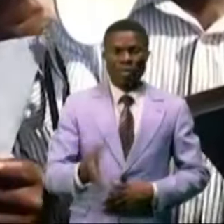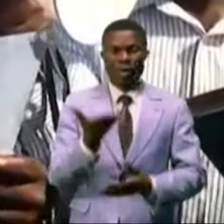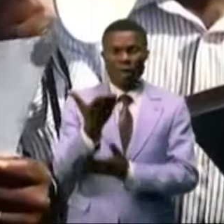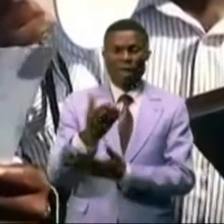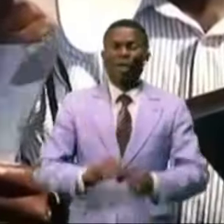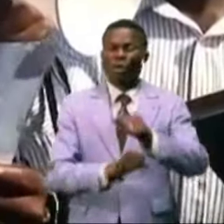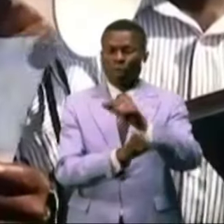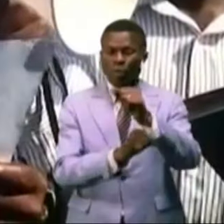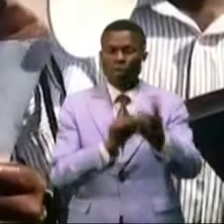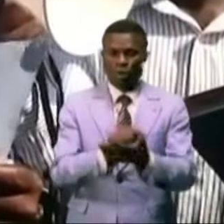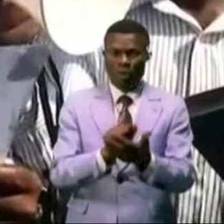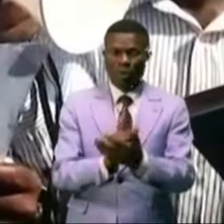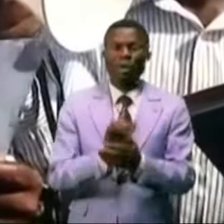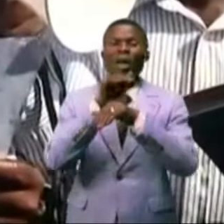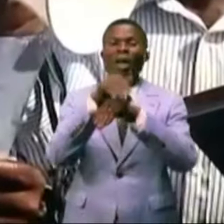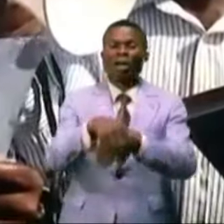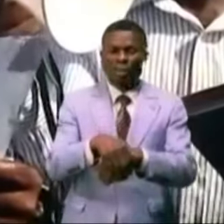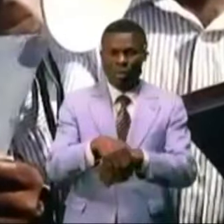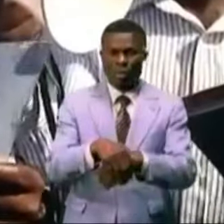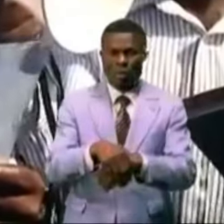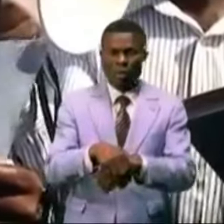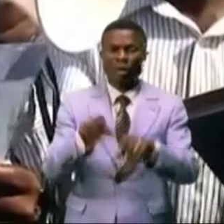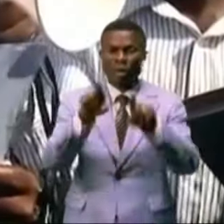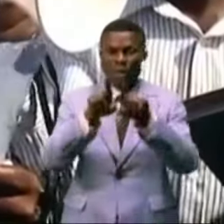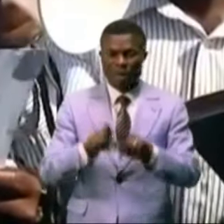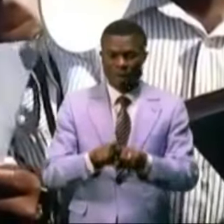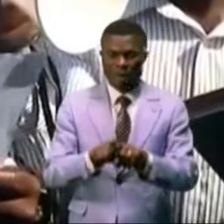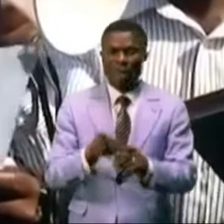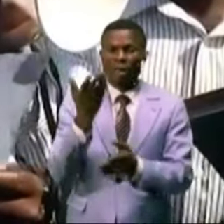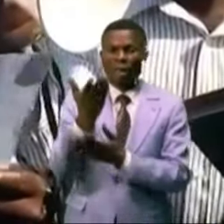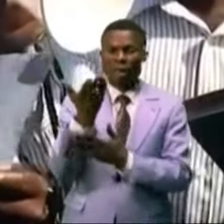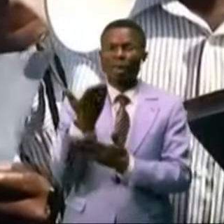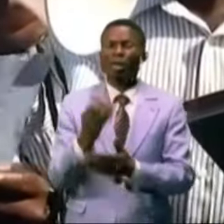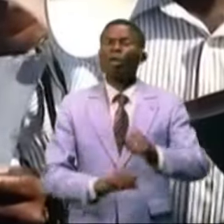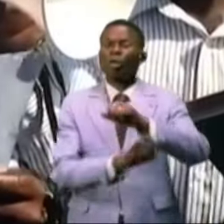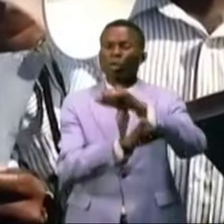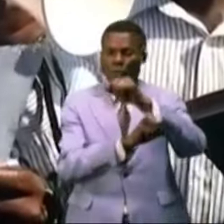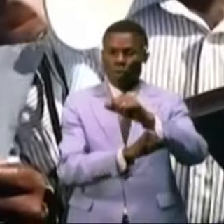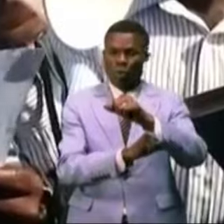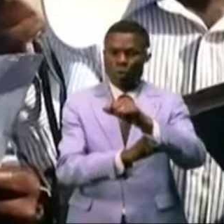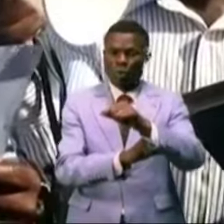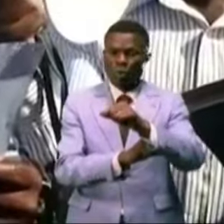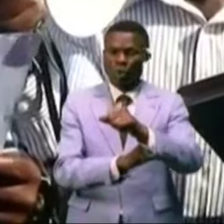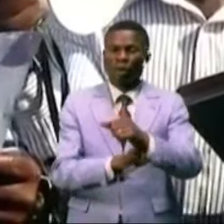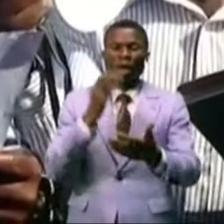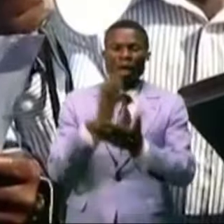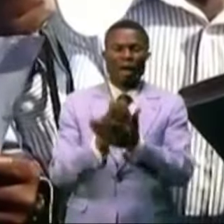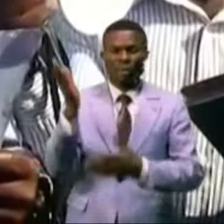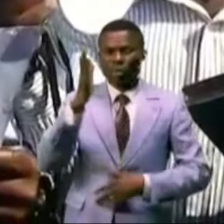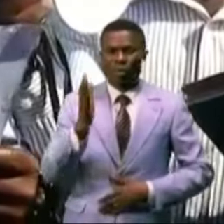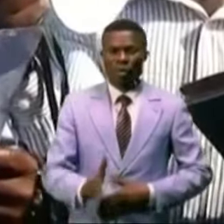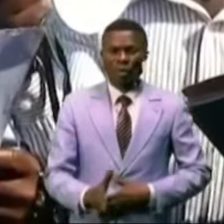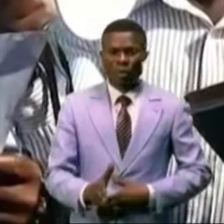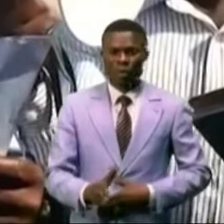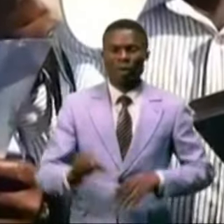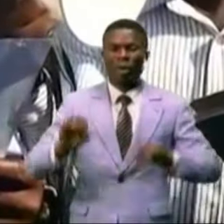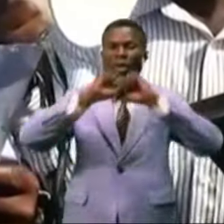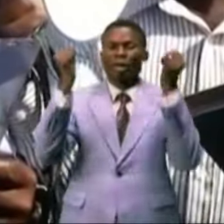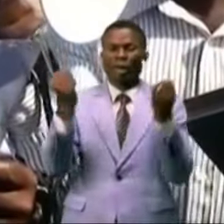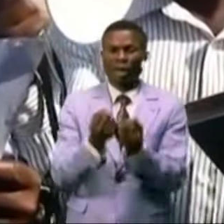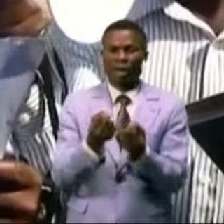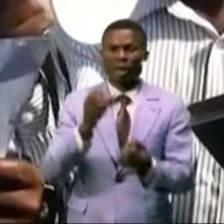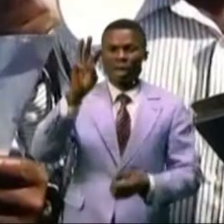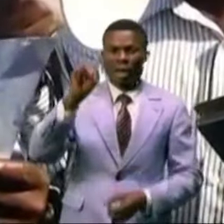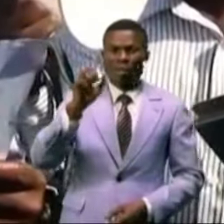bienveillance, implication et réitère son soutien sous Azimi à la société Manono